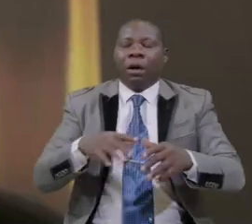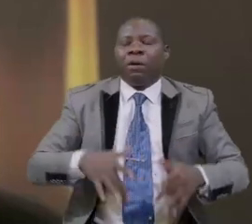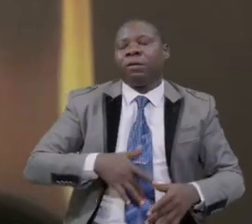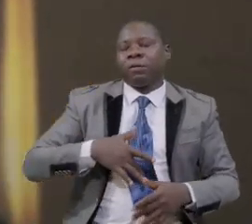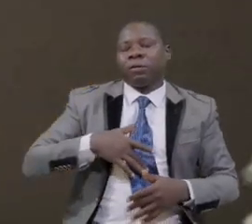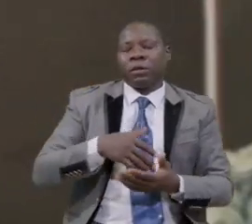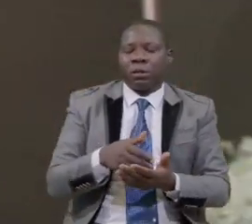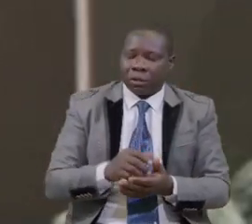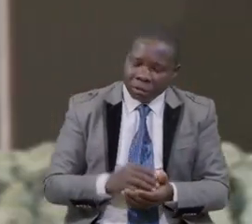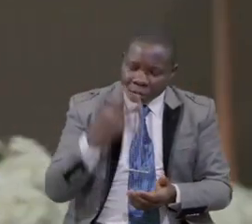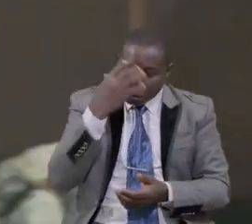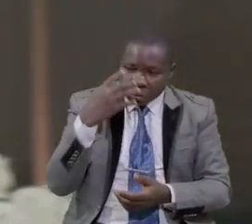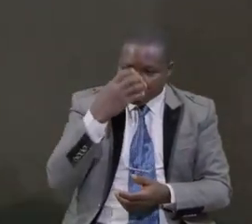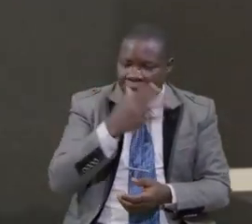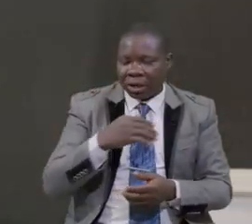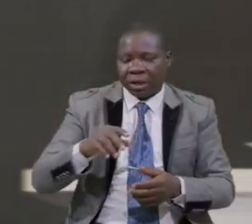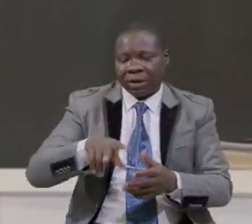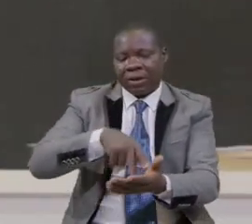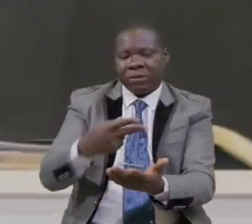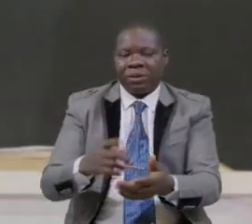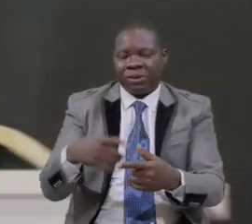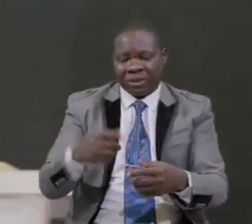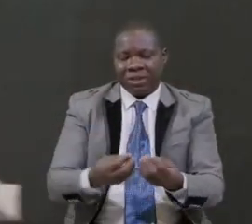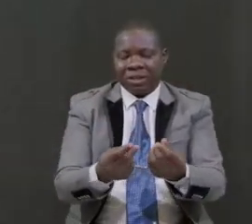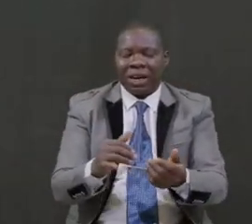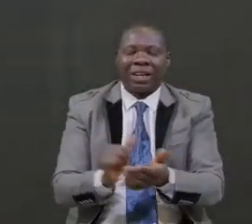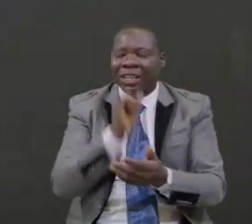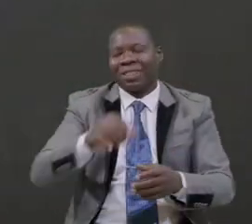éblouie, tombe. Il dit, ah, ça c'est l'onction, ça ce n'est pas l'onction.